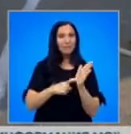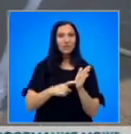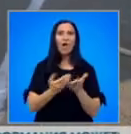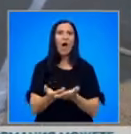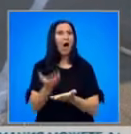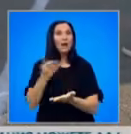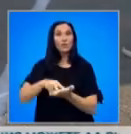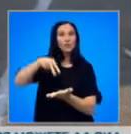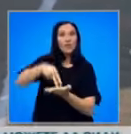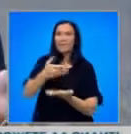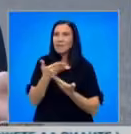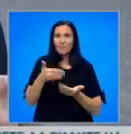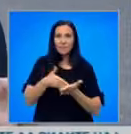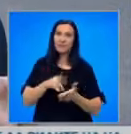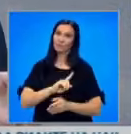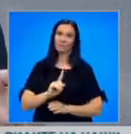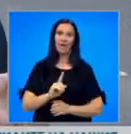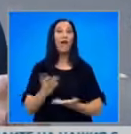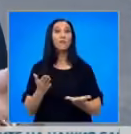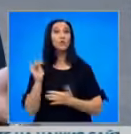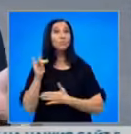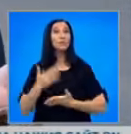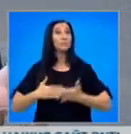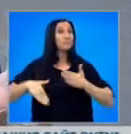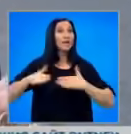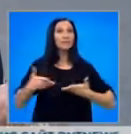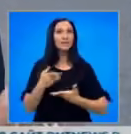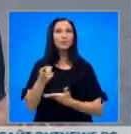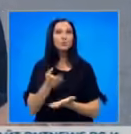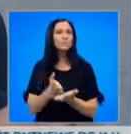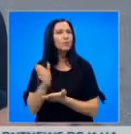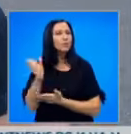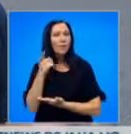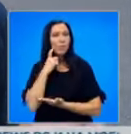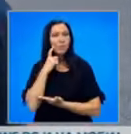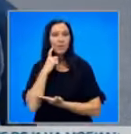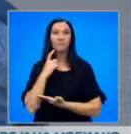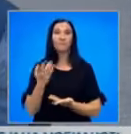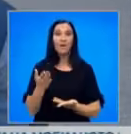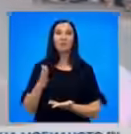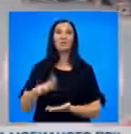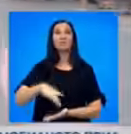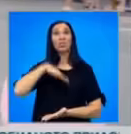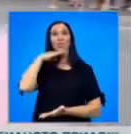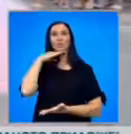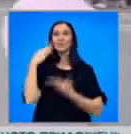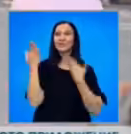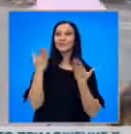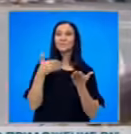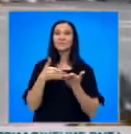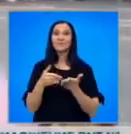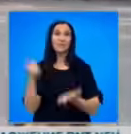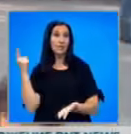няма ли да ти пречи? Не. Какво ще ти бъде най-интересно тук според теб, Боби? Ами да се науча да чета.